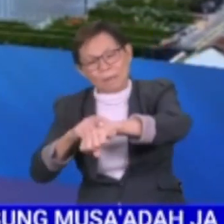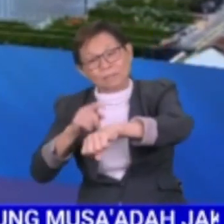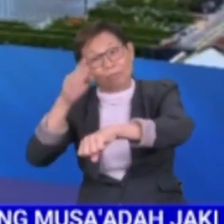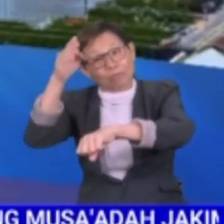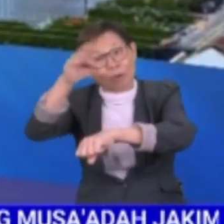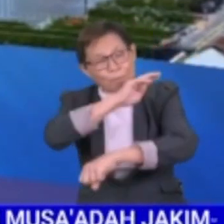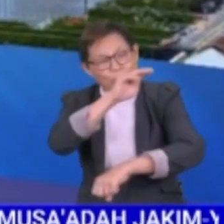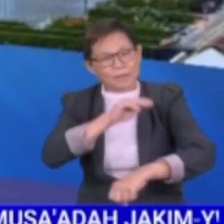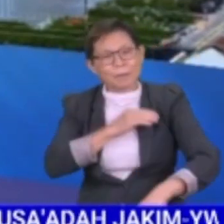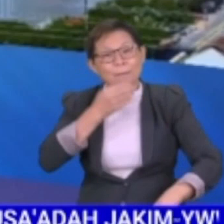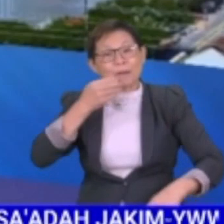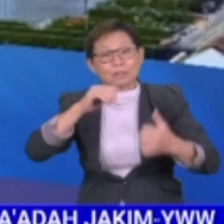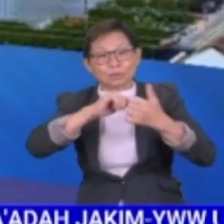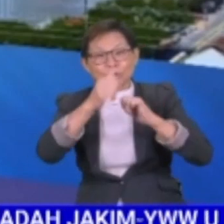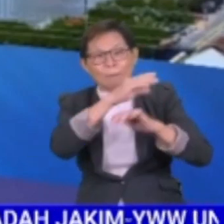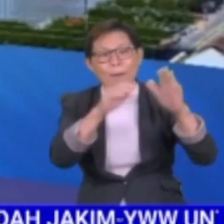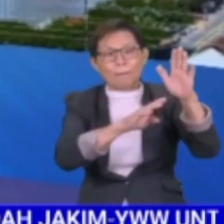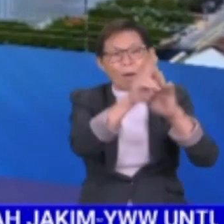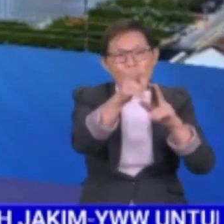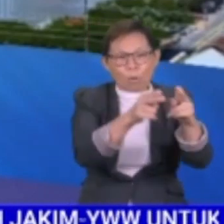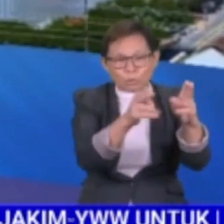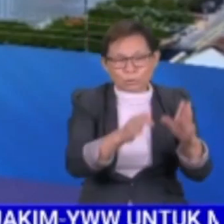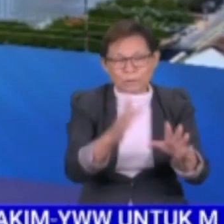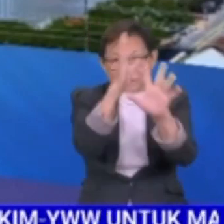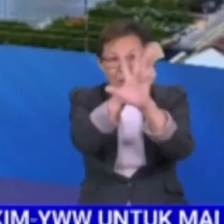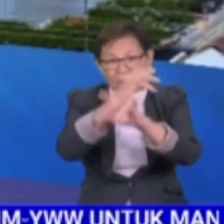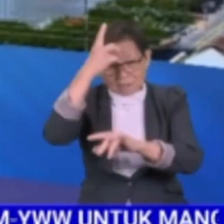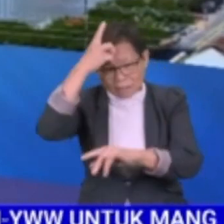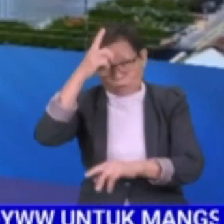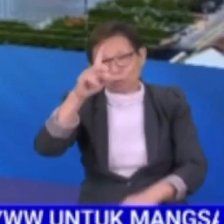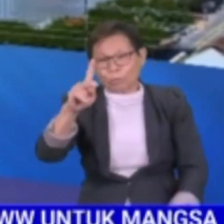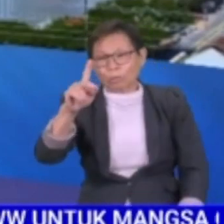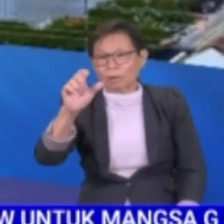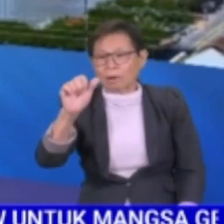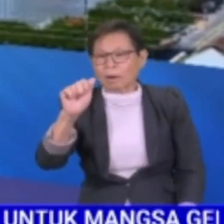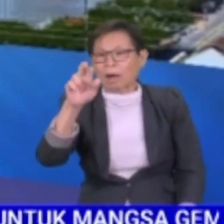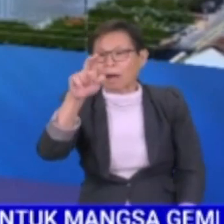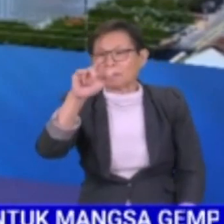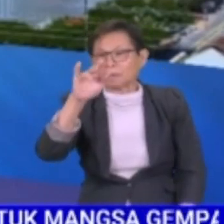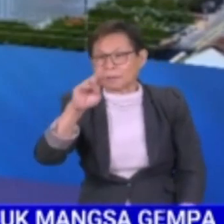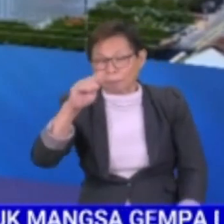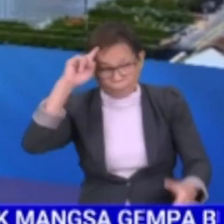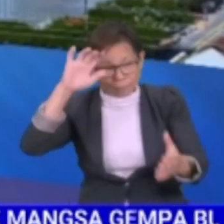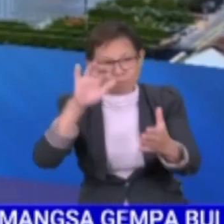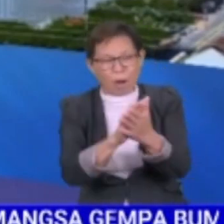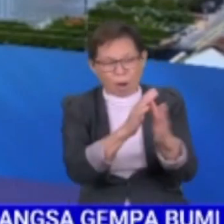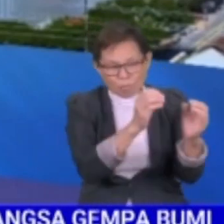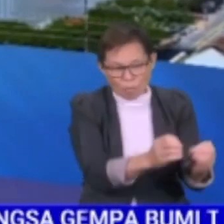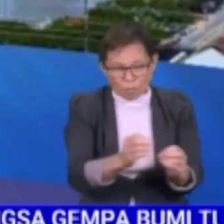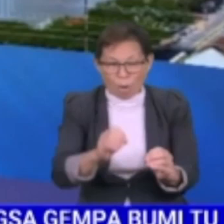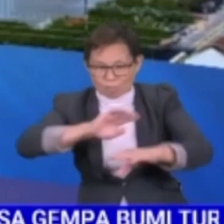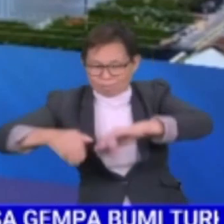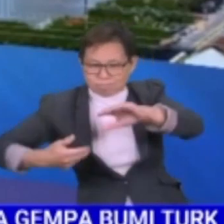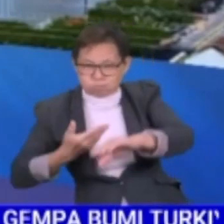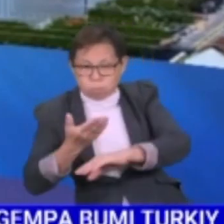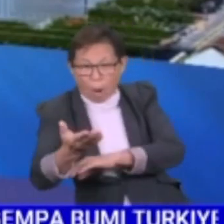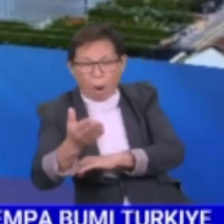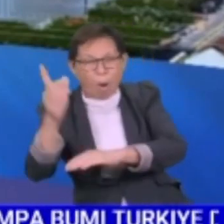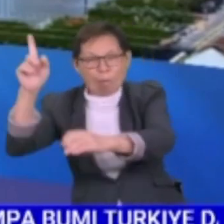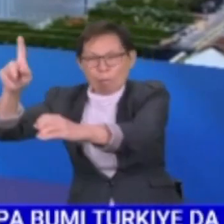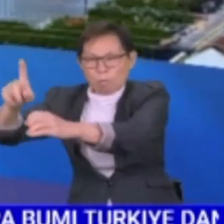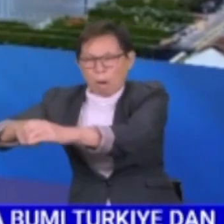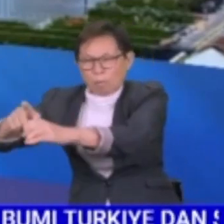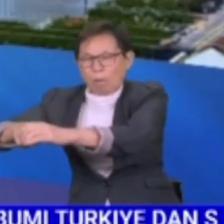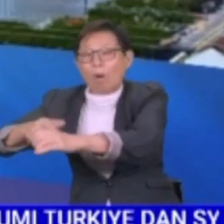mencuri beliau sukan dan pembangunan Usahawan Serawak Datuk Sri Abdul Karim seperti ini akan menarik Lebih